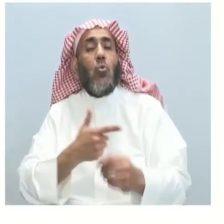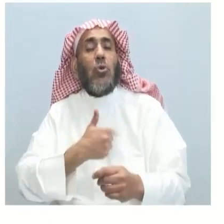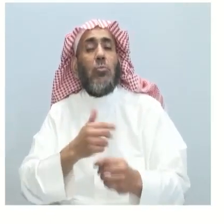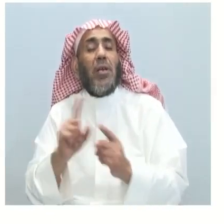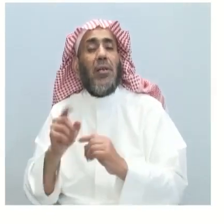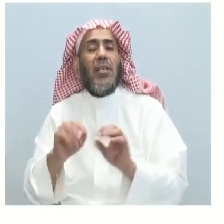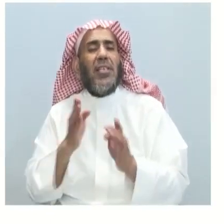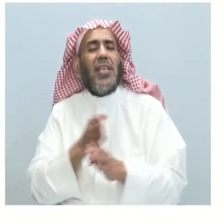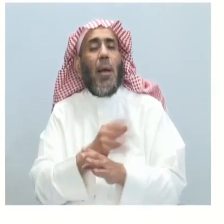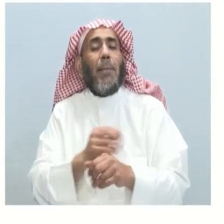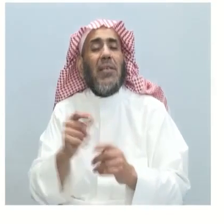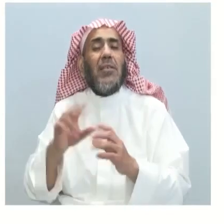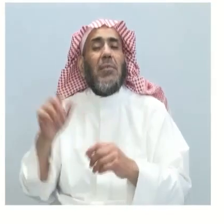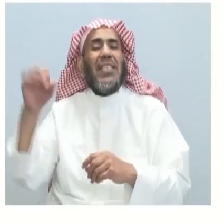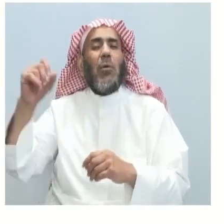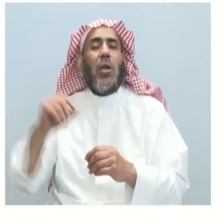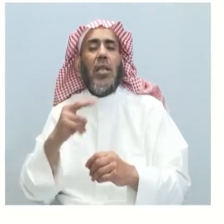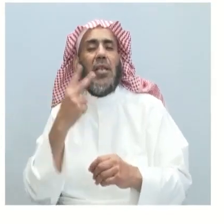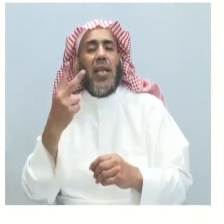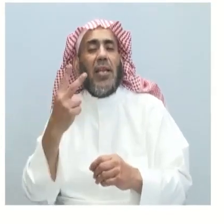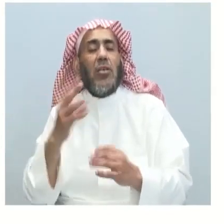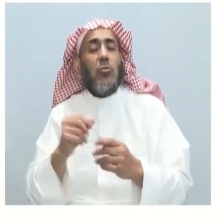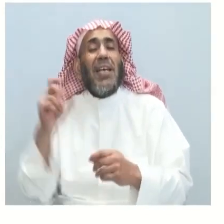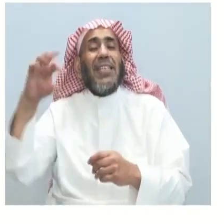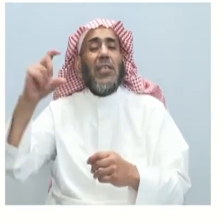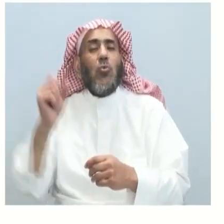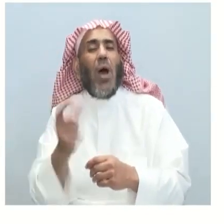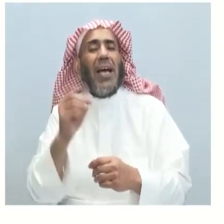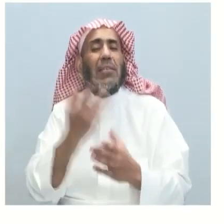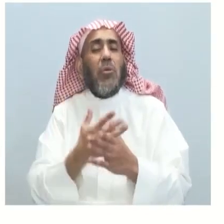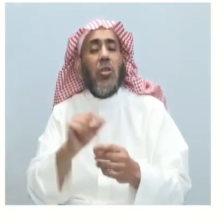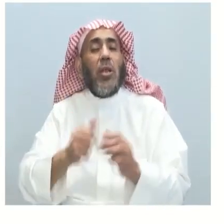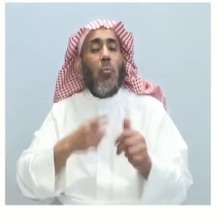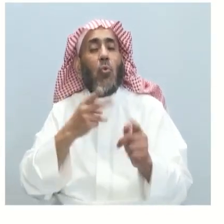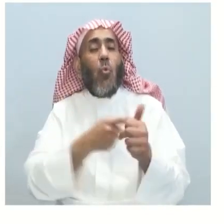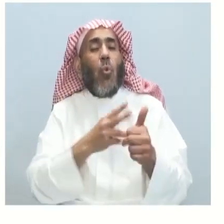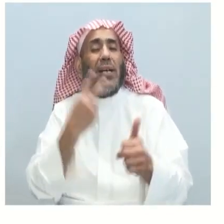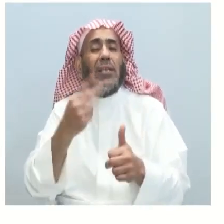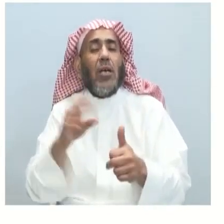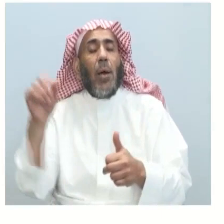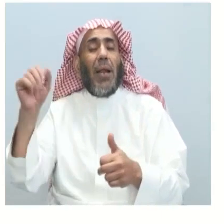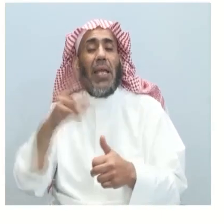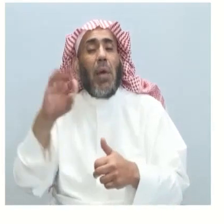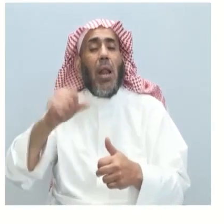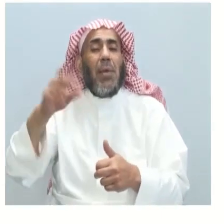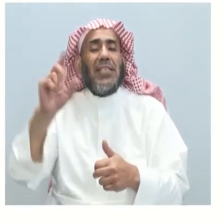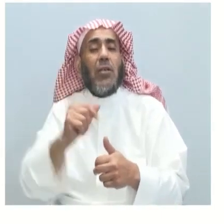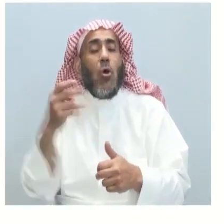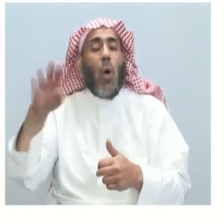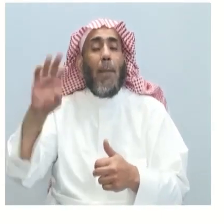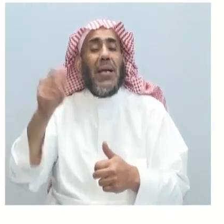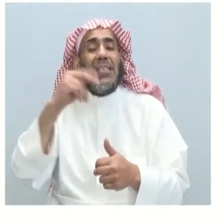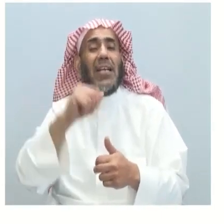وسمي اتجاه هذا الجيل الجديد بهذا الاسم لان اثنين طبعا لماذا سمي الديوان اثنين من رواده وهما ابراهيم المازني وعباس